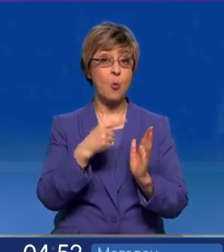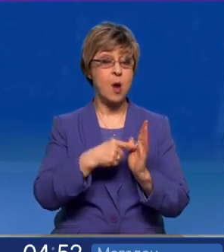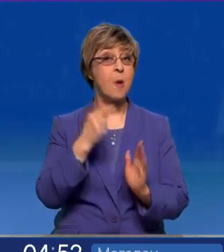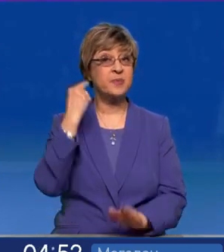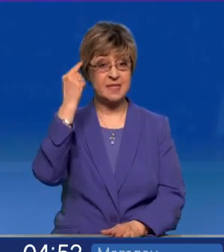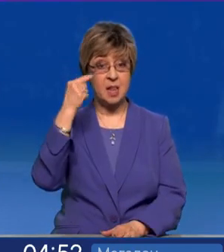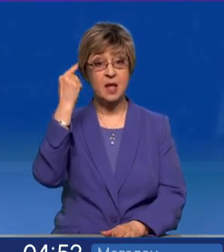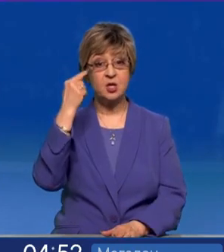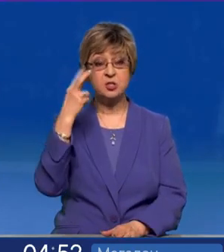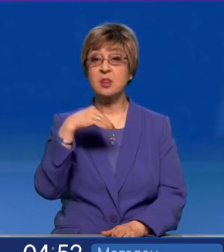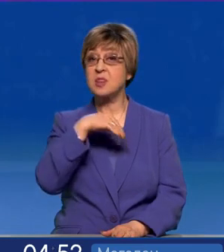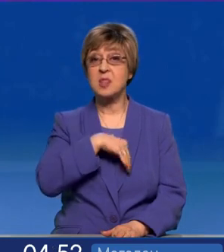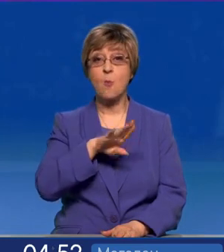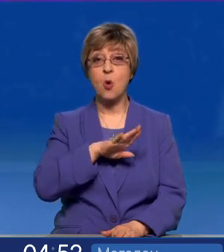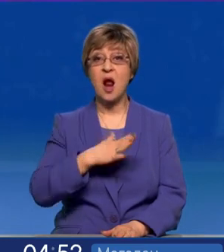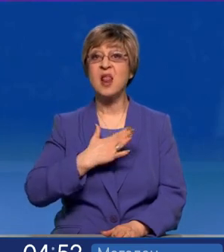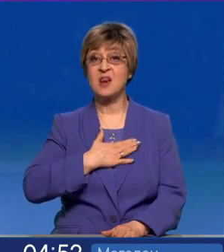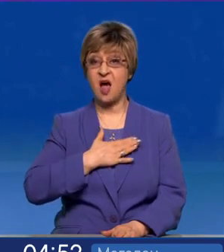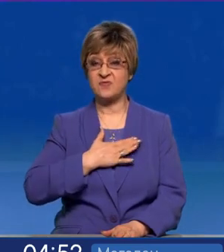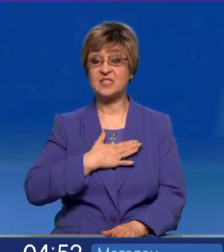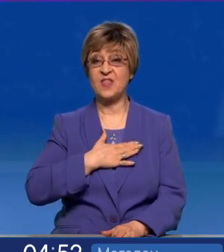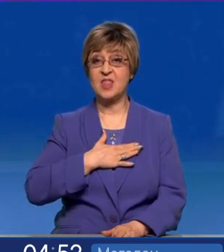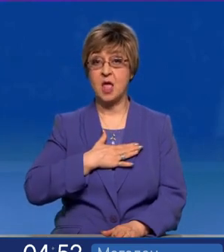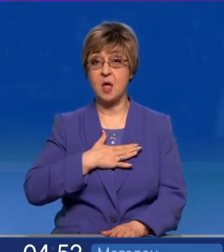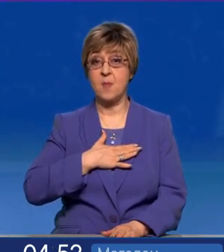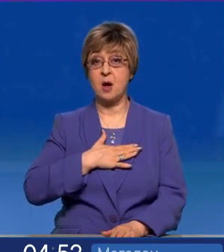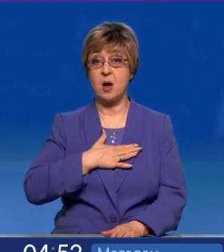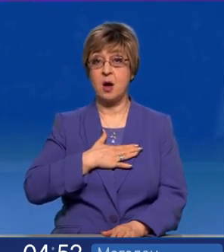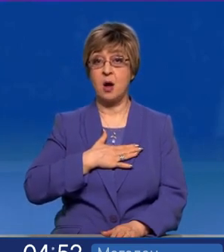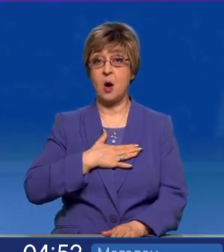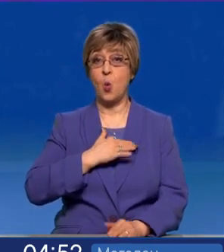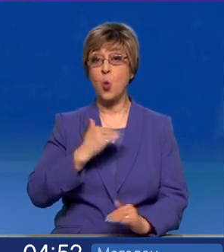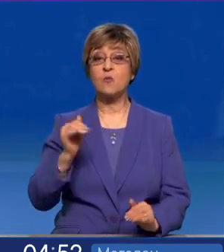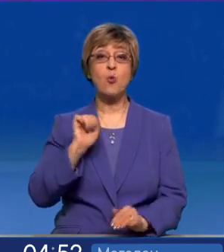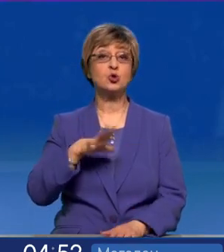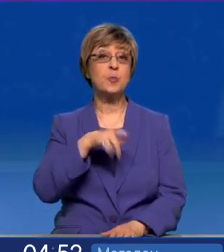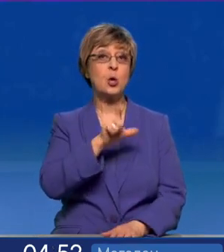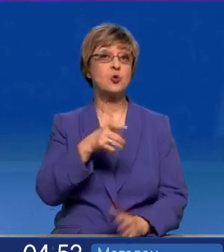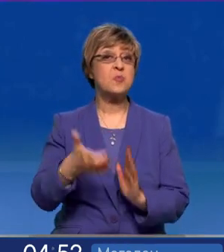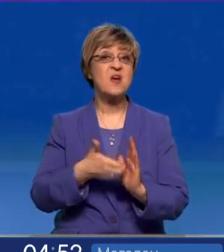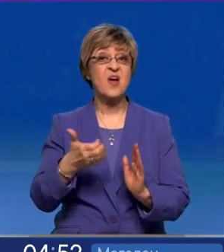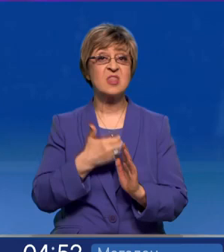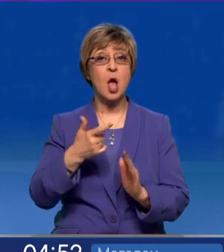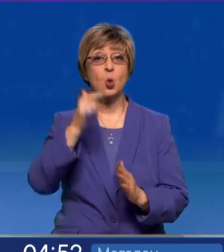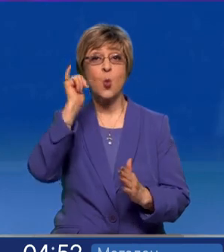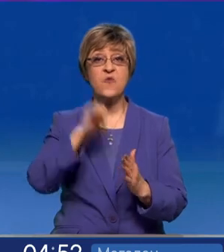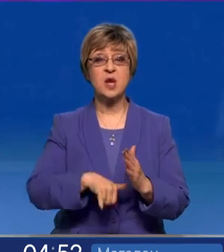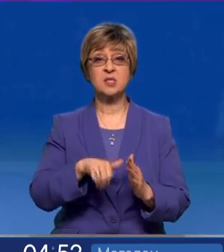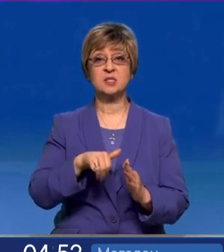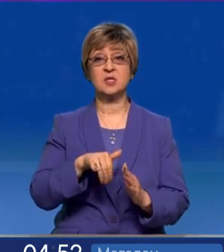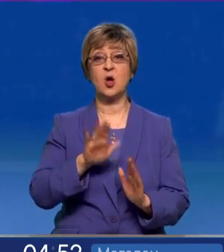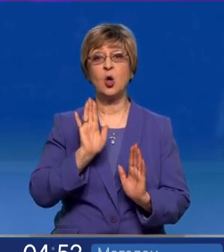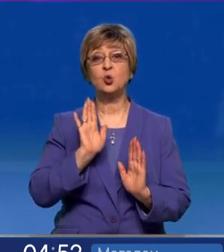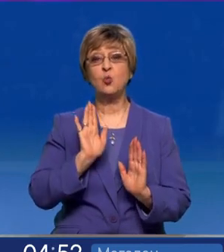она не в морально-нравственной плоскости, а в какой-то психологической. Просто вот людям там не хватает какой-то уверенности. Вот другие люди, пусть они, ну,